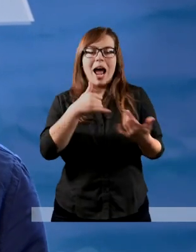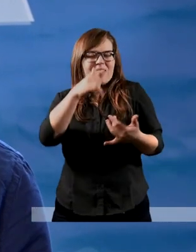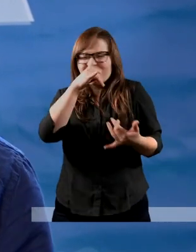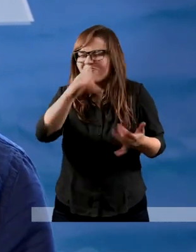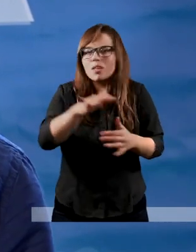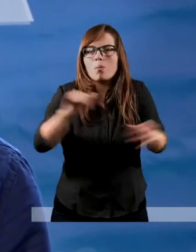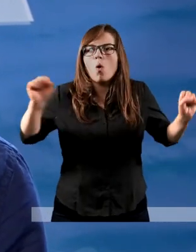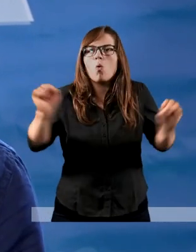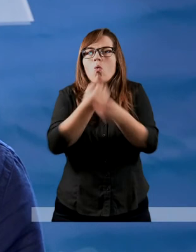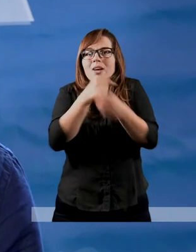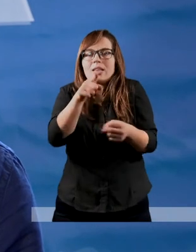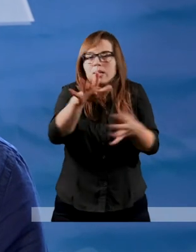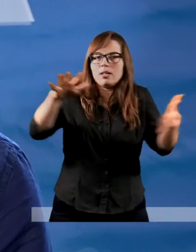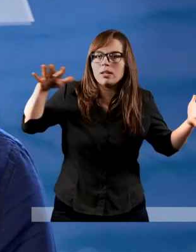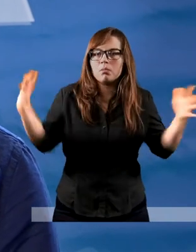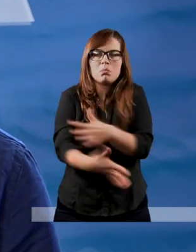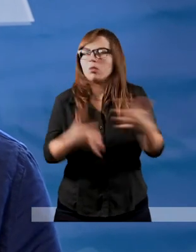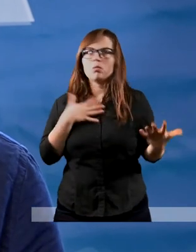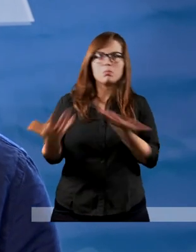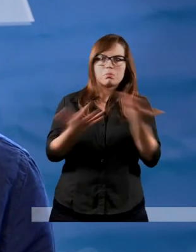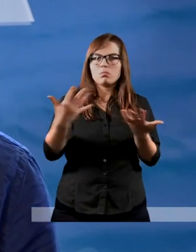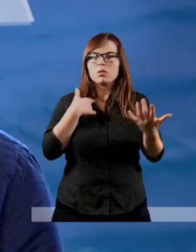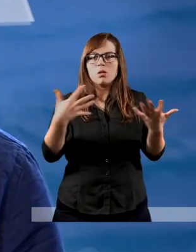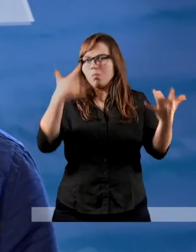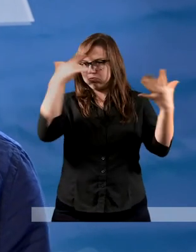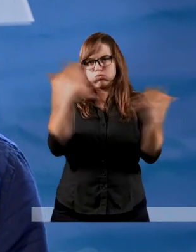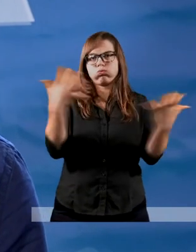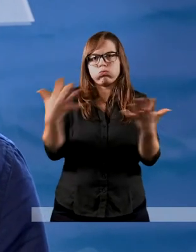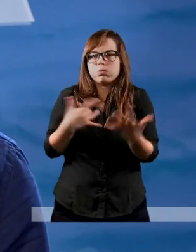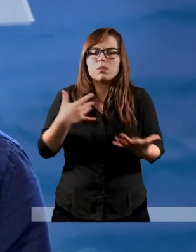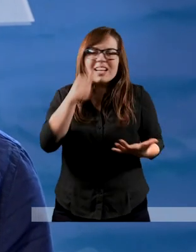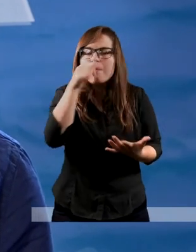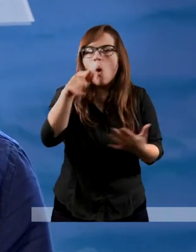mogę uwierzyć w to, jak ty się zmieniłeś. Ja po prostu nie mogę w to uwierzyć.